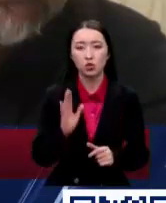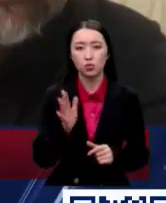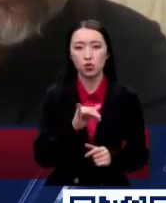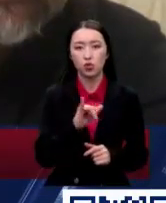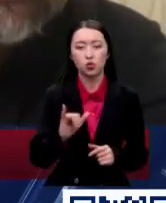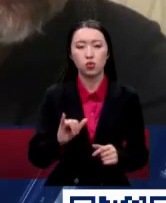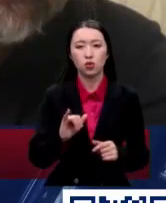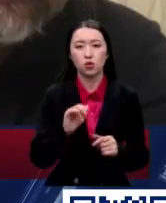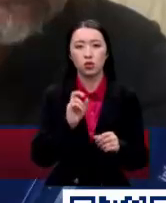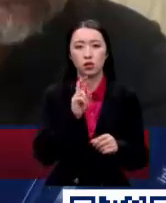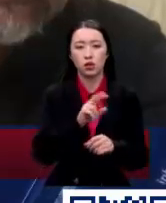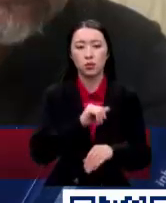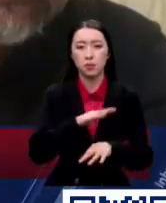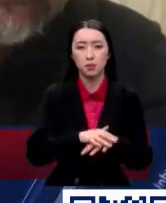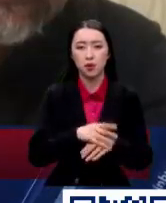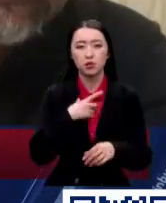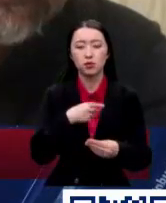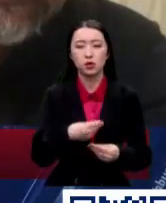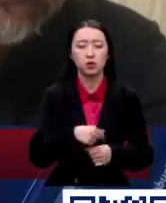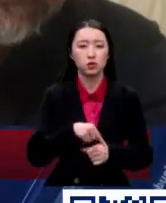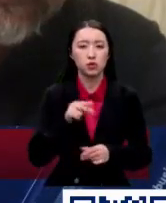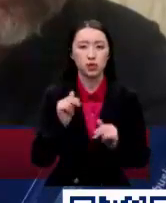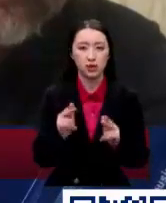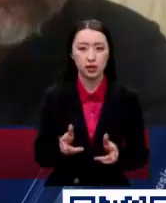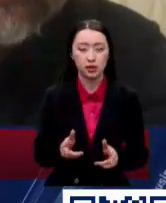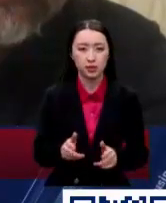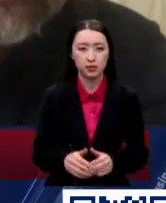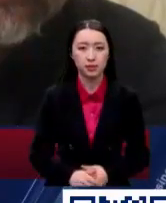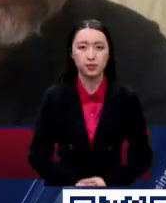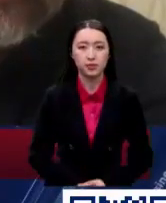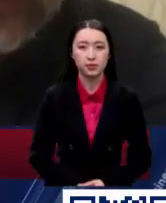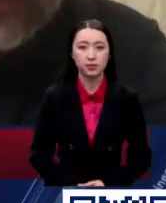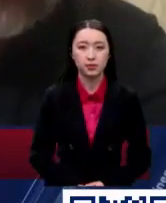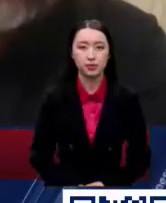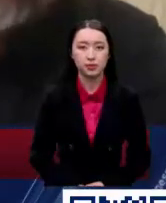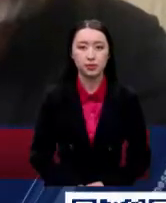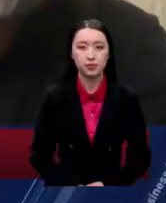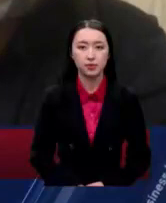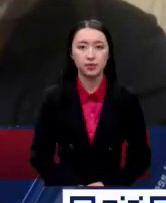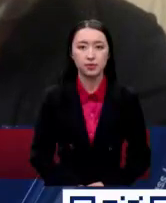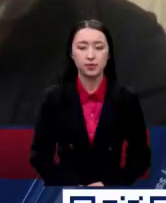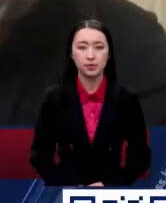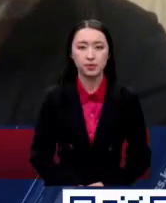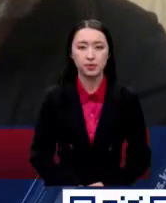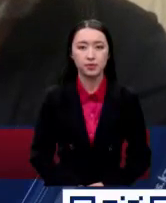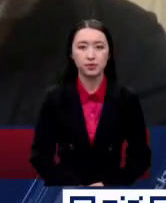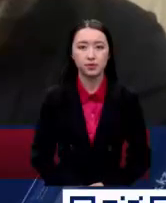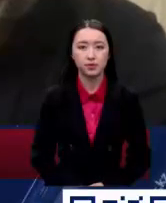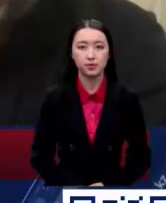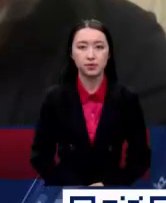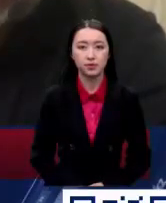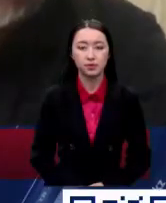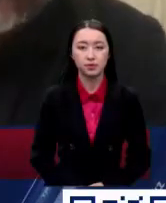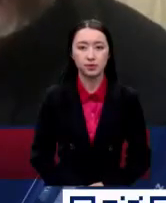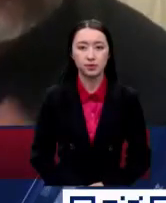как они смогут вообще ощутить санкционные ограничения? Вот можете объяснить сегодня. Ну, смотрите.